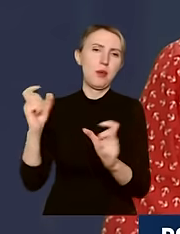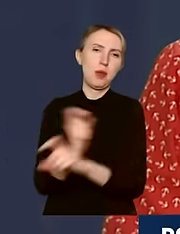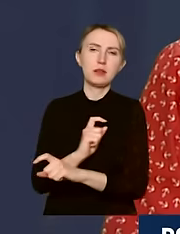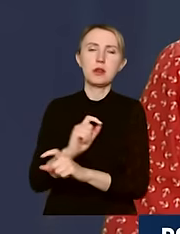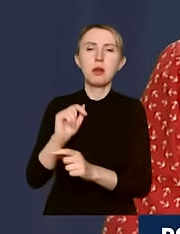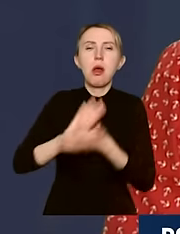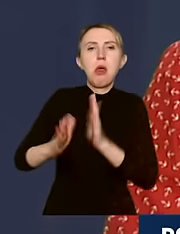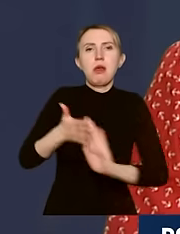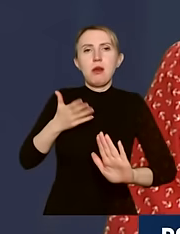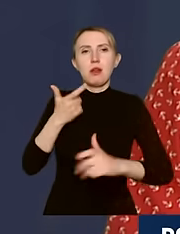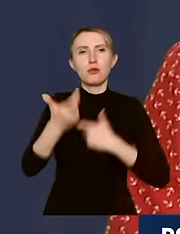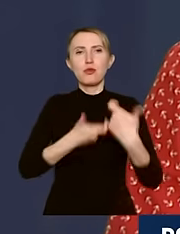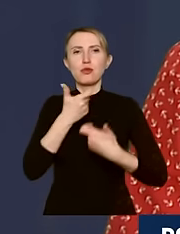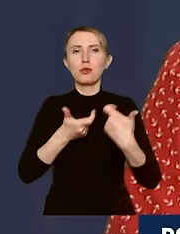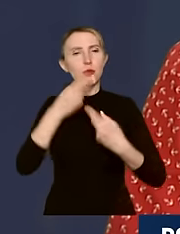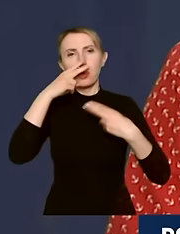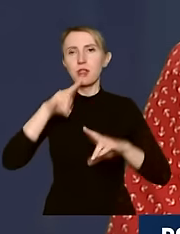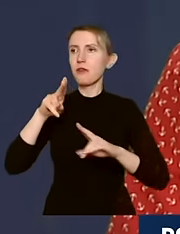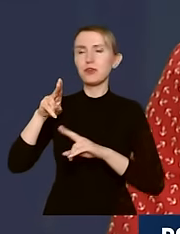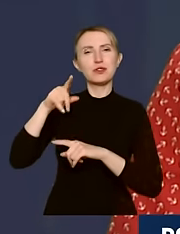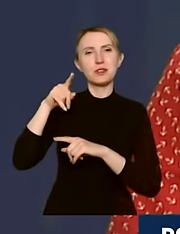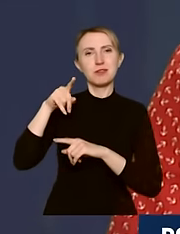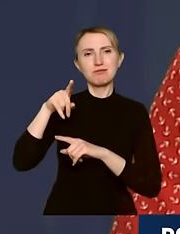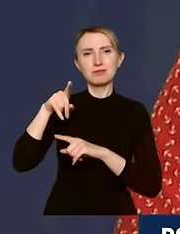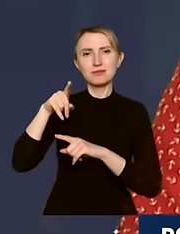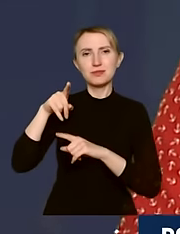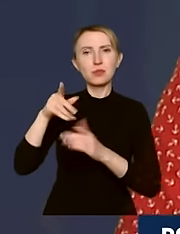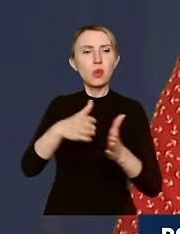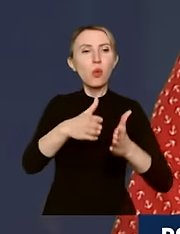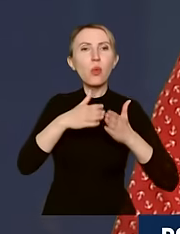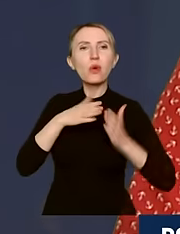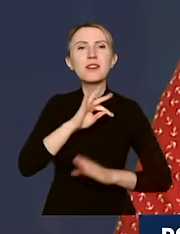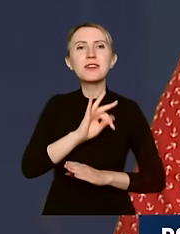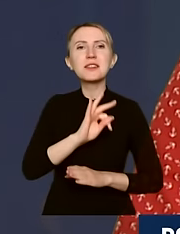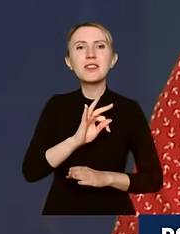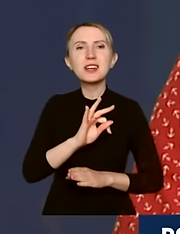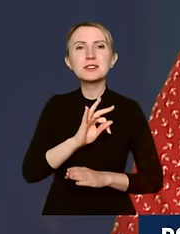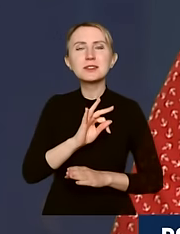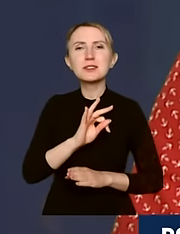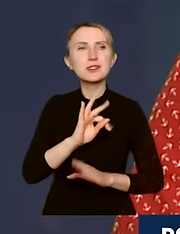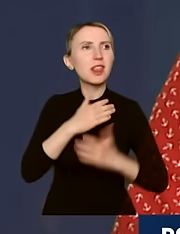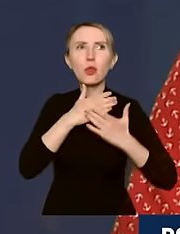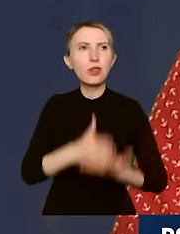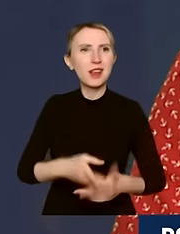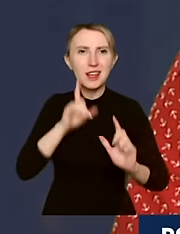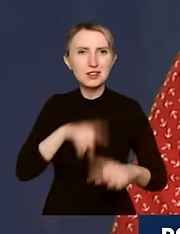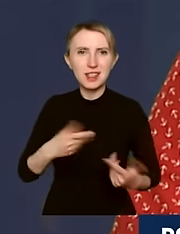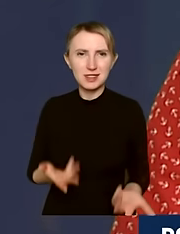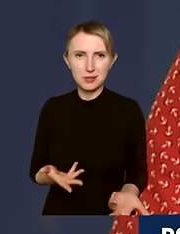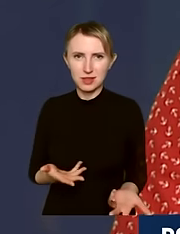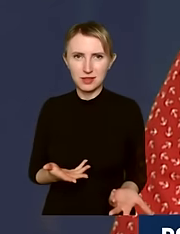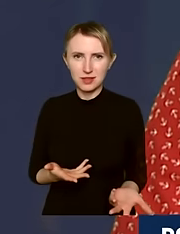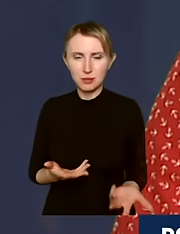dymne, które tworzą po to, żeby no, ukrywać swoją no, nieporadność tak naprawdę, tak? No bo gdzie